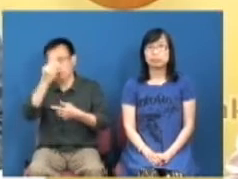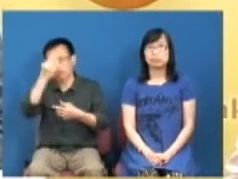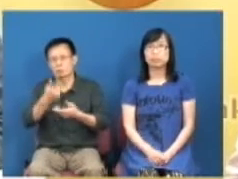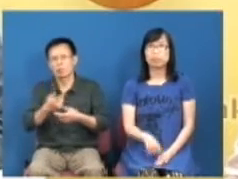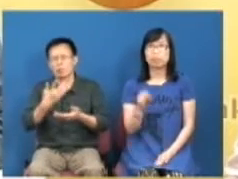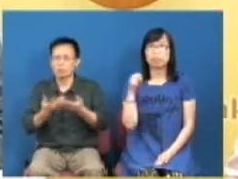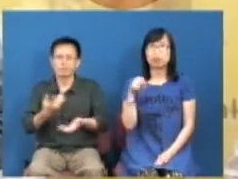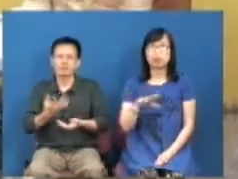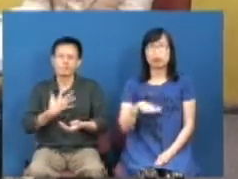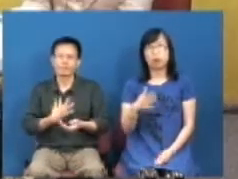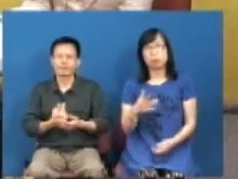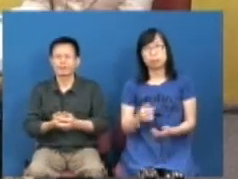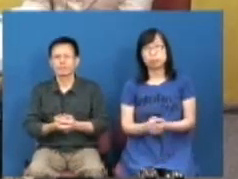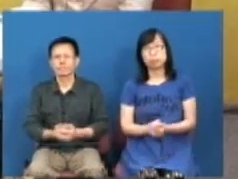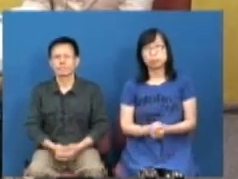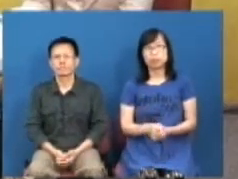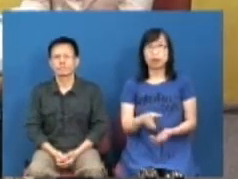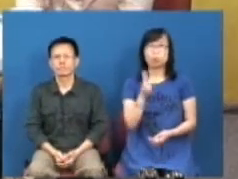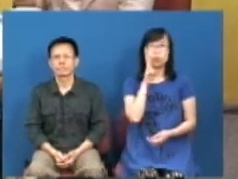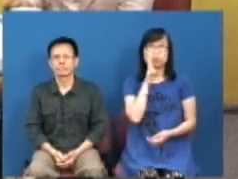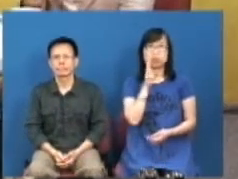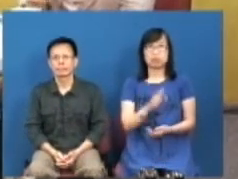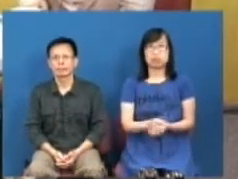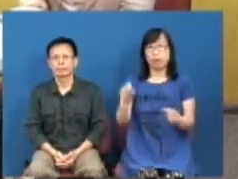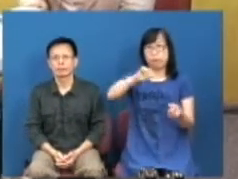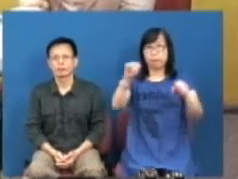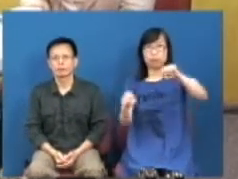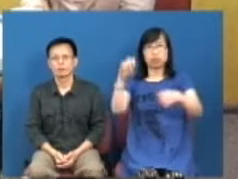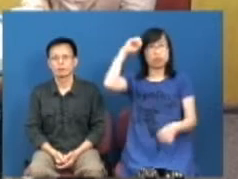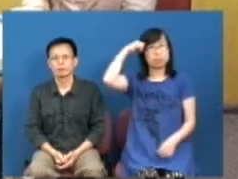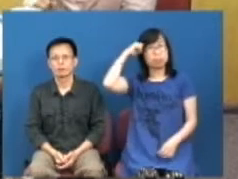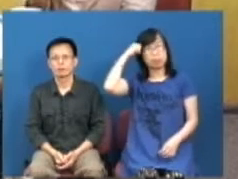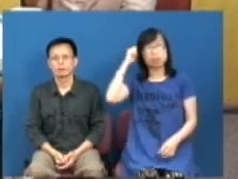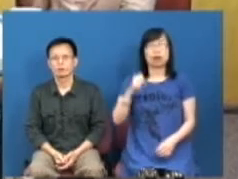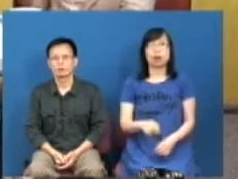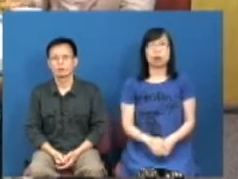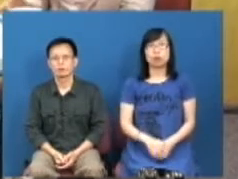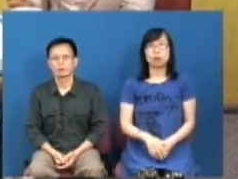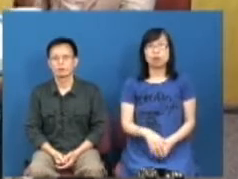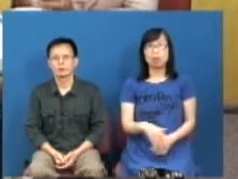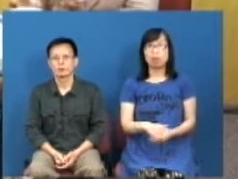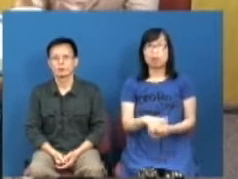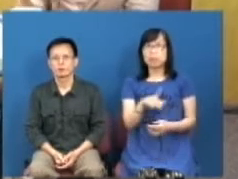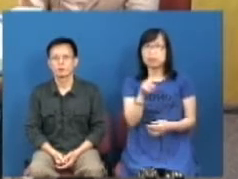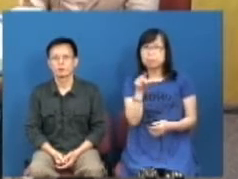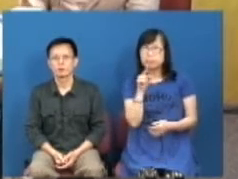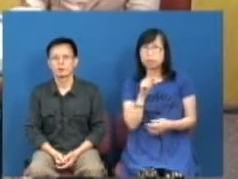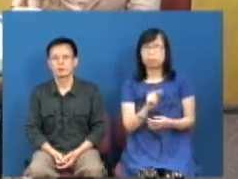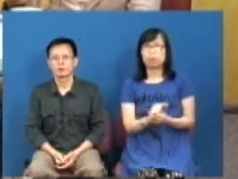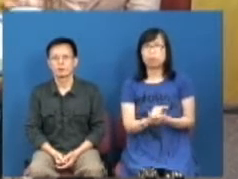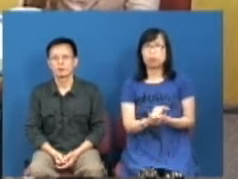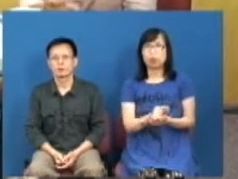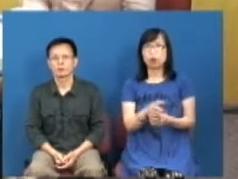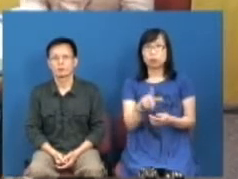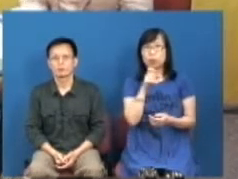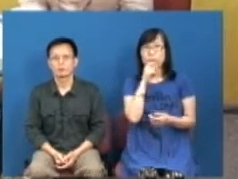係咯，係。不過我諗呢樣嘢就嗱，譬如話科研嘅研究，你咁無可厚非，你點都要即係冇